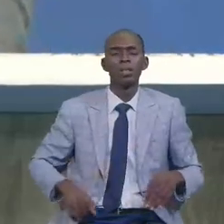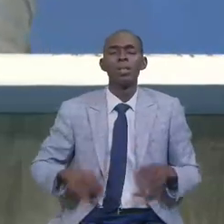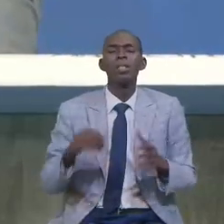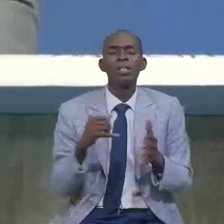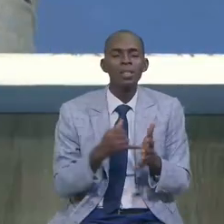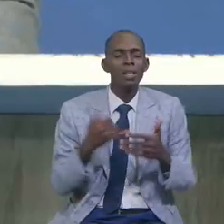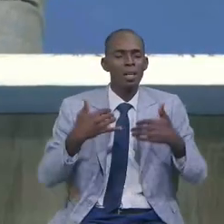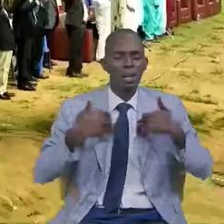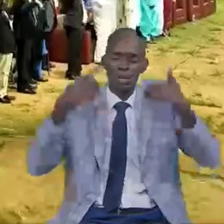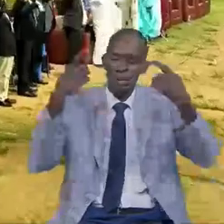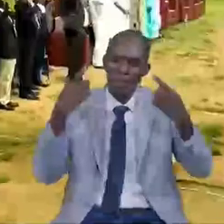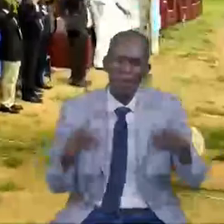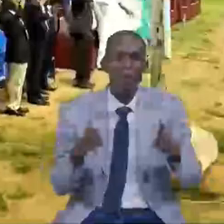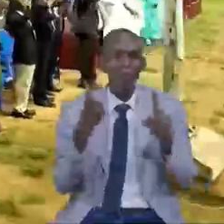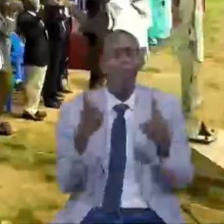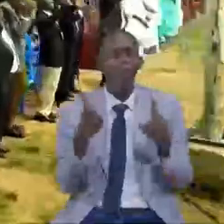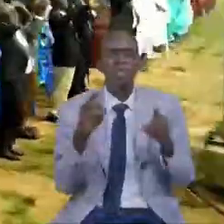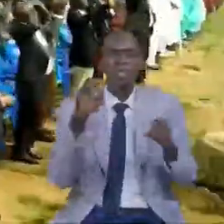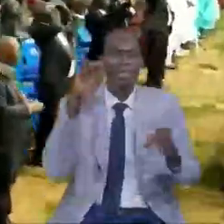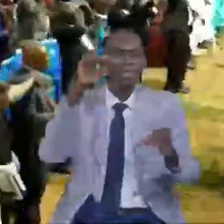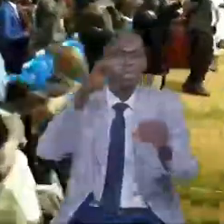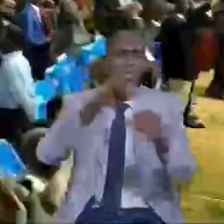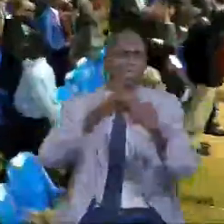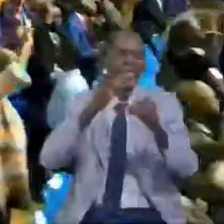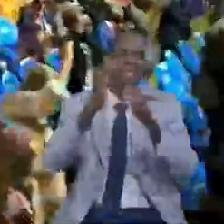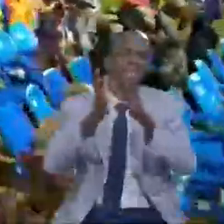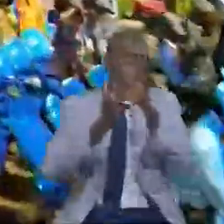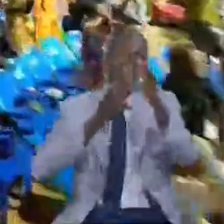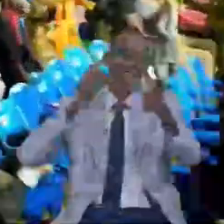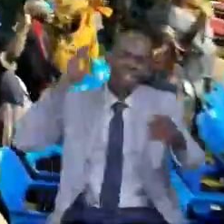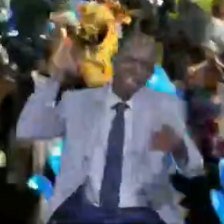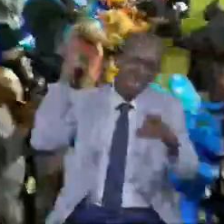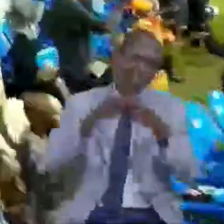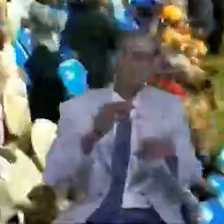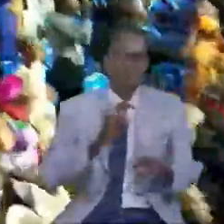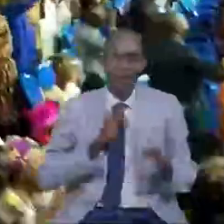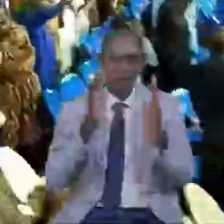fait. Au nom de Jésus, j'ai prié.